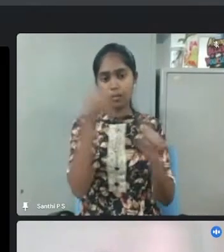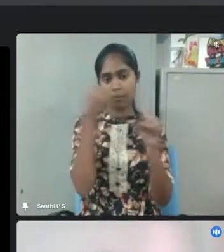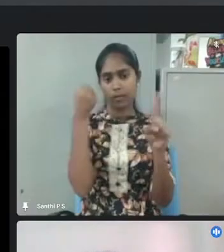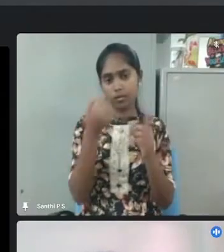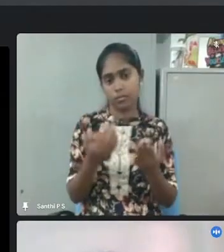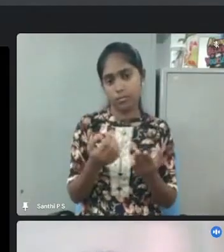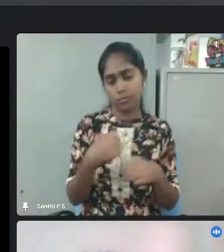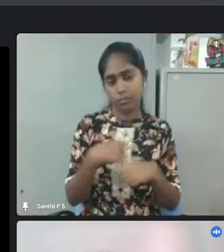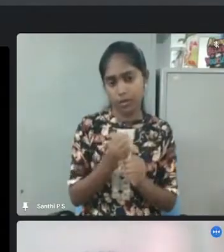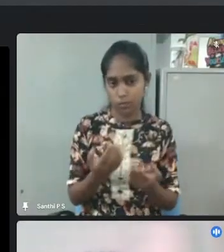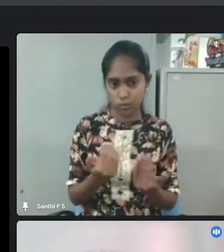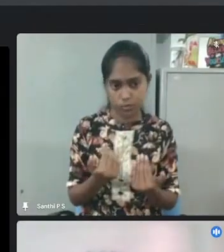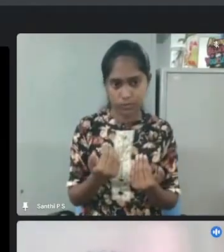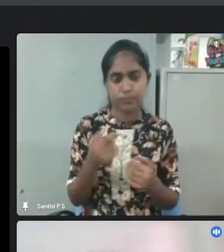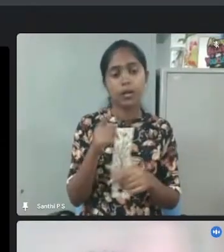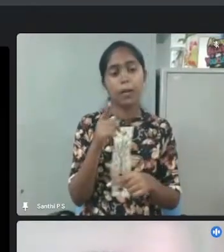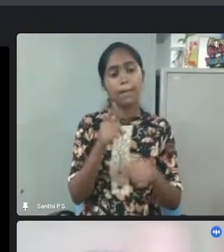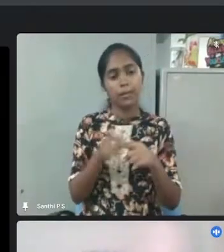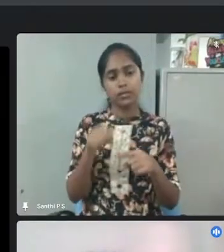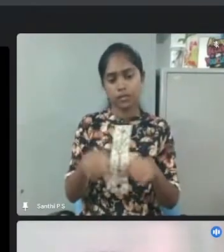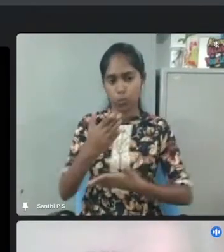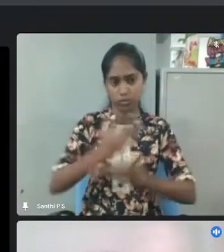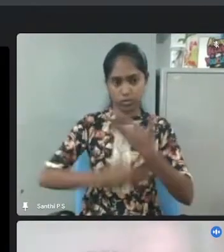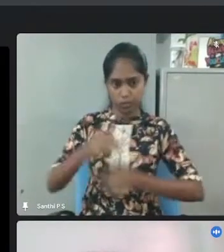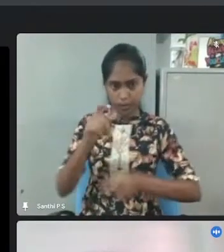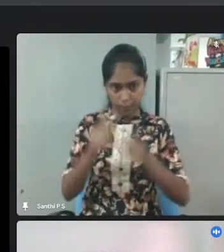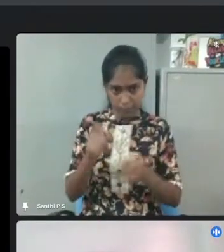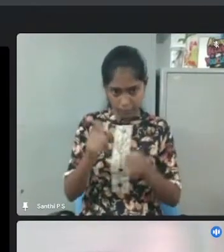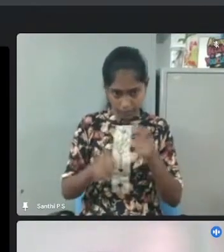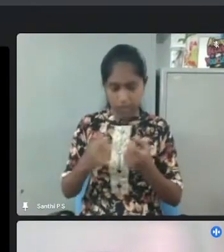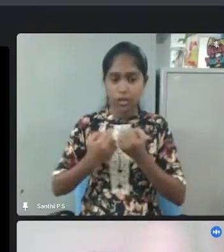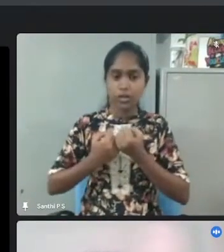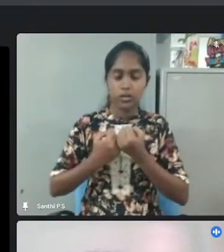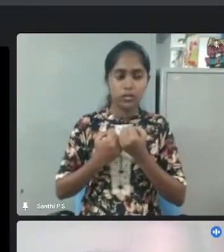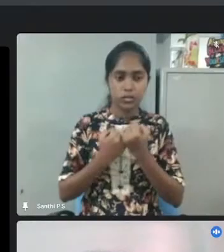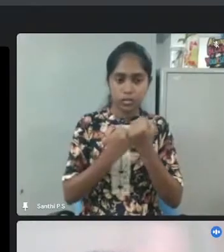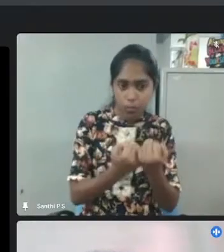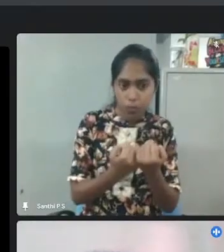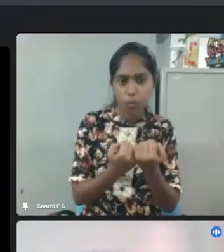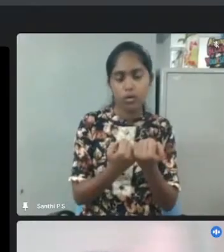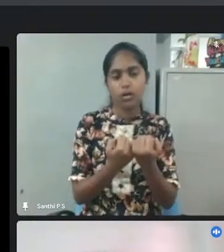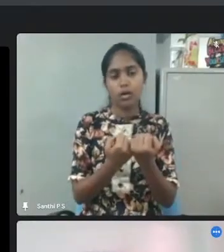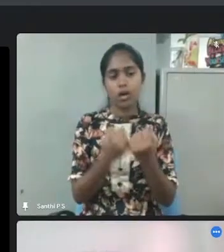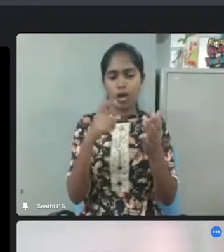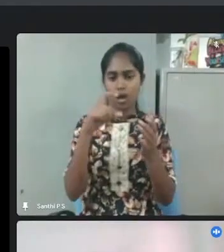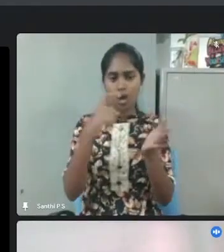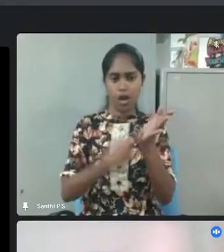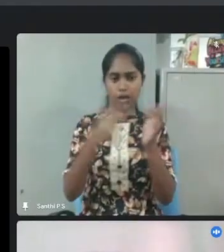നമുക്ക് നിലവിലായിട്ടുള്ള ഭിന്നശേഷിയുള്ളവർക്കായിട്ടുള്ള സേവനങ്ങൾ, പ്രത്യേകിച്ച് RPWD ആക്ടും അതിന്റെ